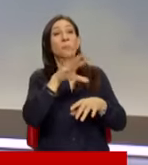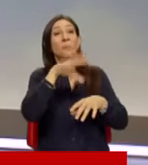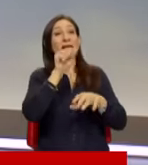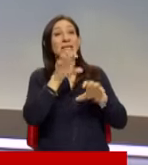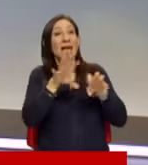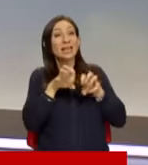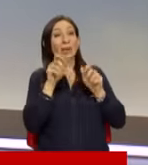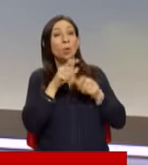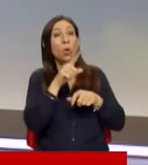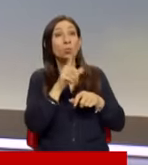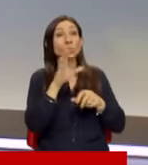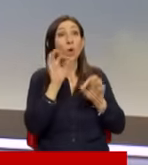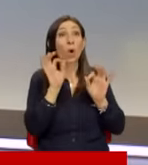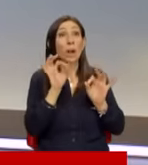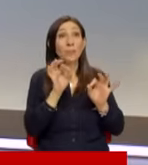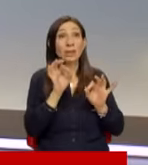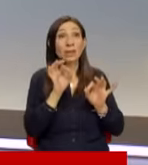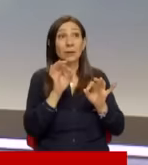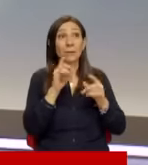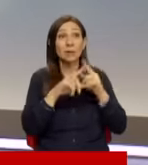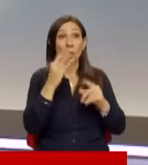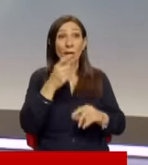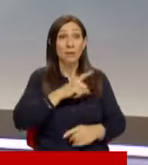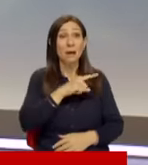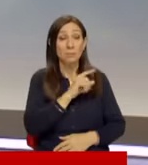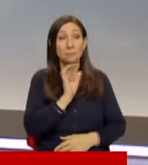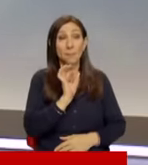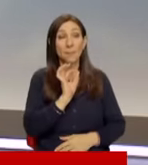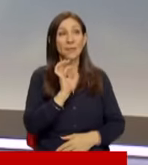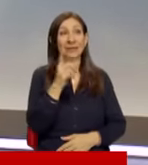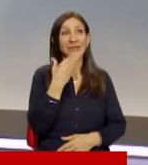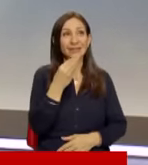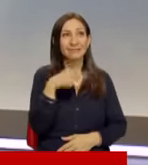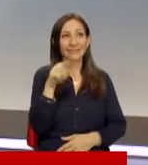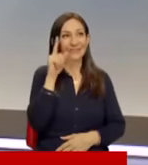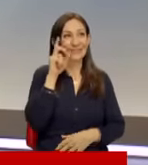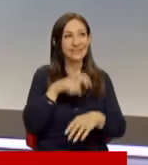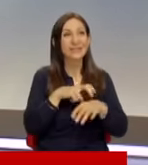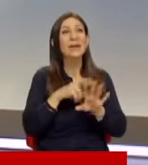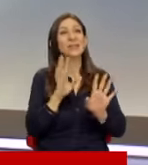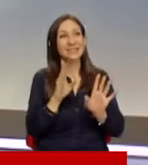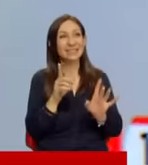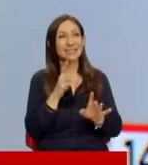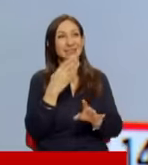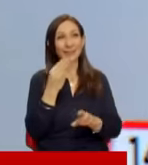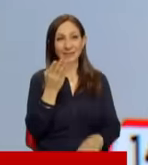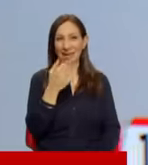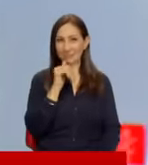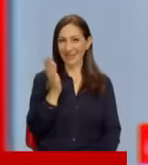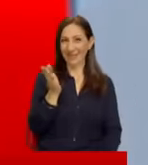Yani aslında çok kilit bir parti olmaya aday. Tabii siz gençsiniz, hatırlamayabilirsiniz. Sen de gençsin